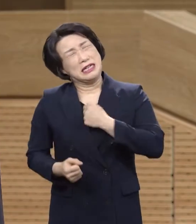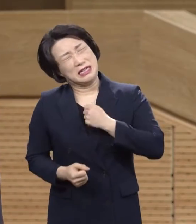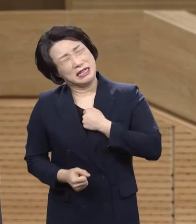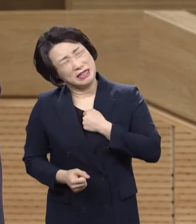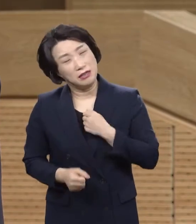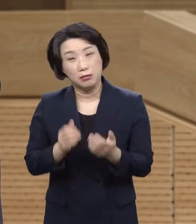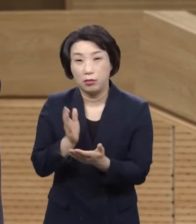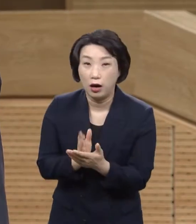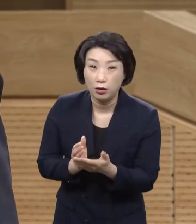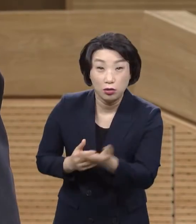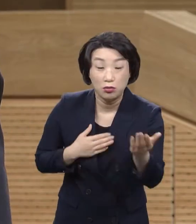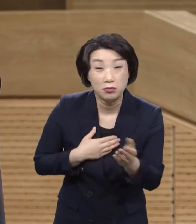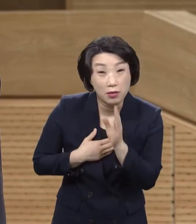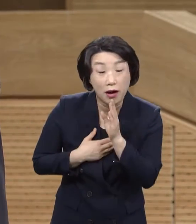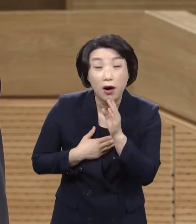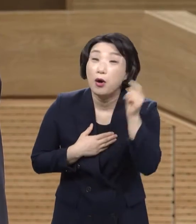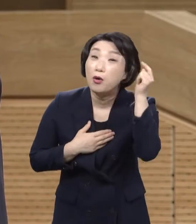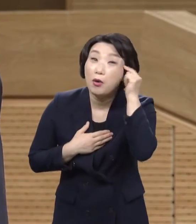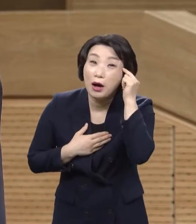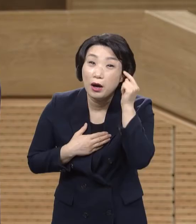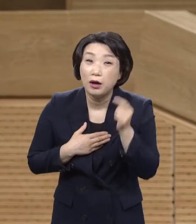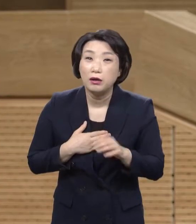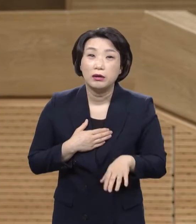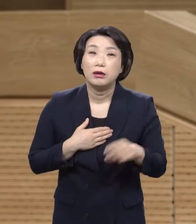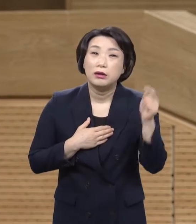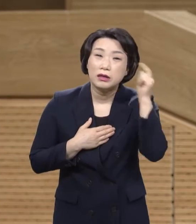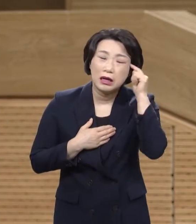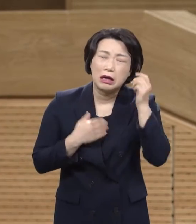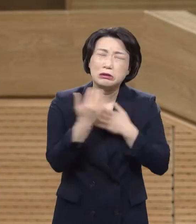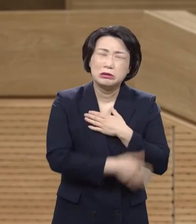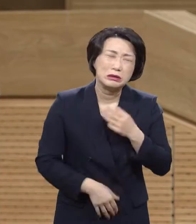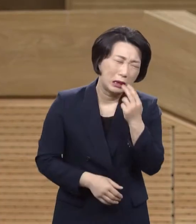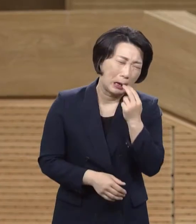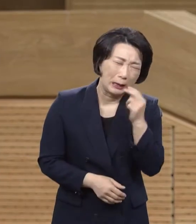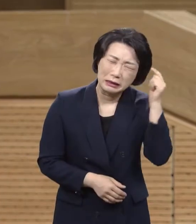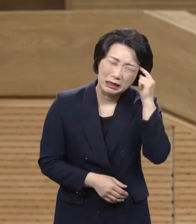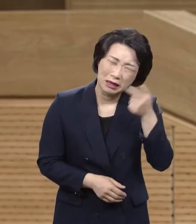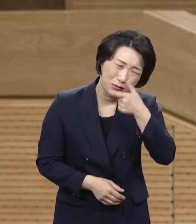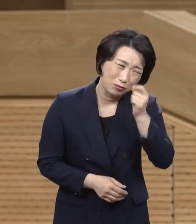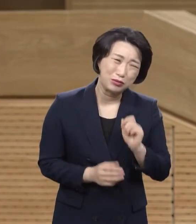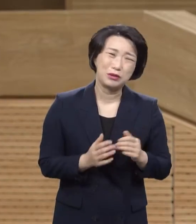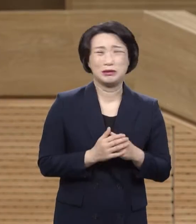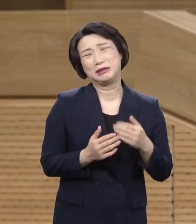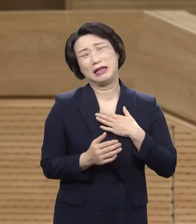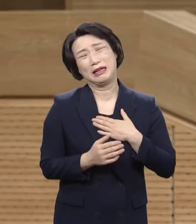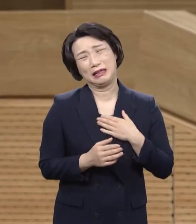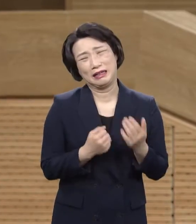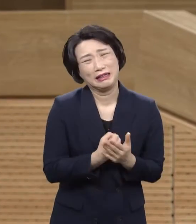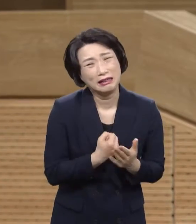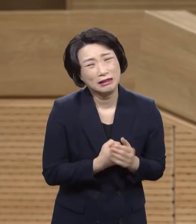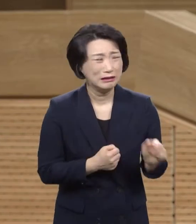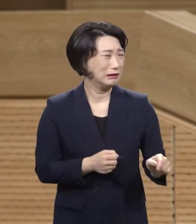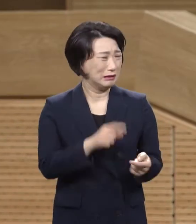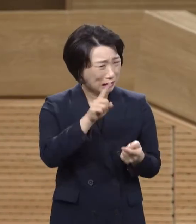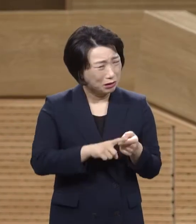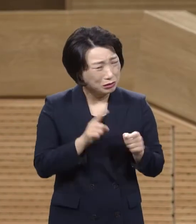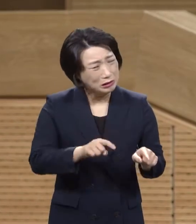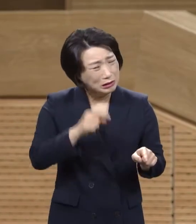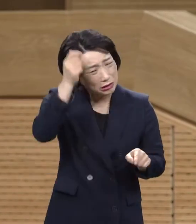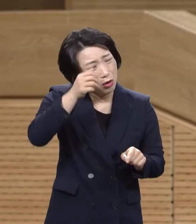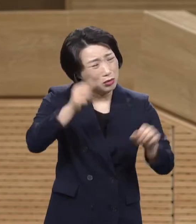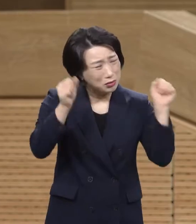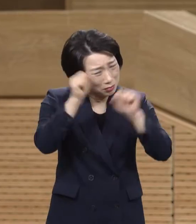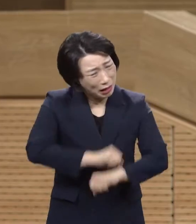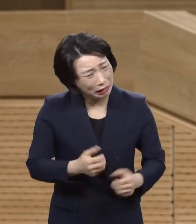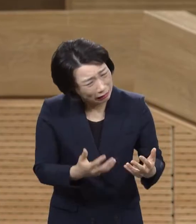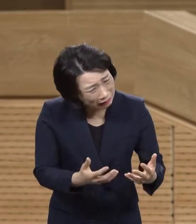마. 왜? 철없는 육신아, 이 철없는 놈아, 너 그러면 내 영혼이